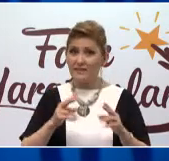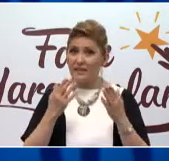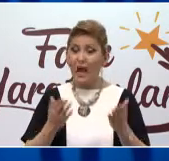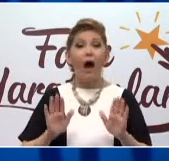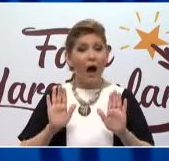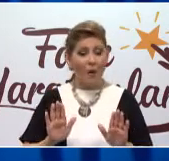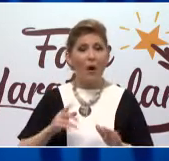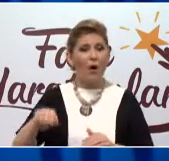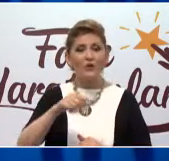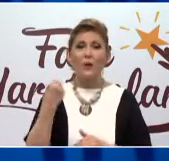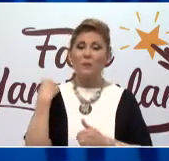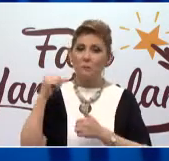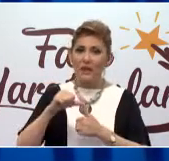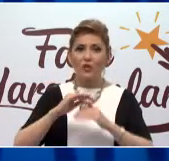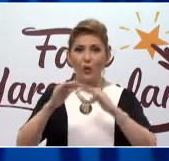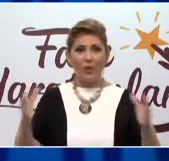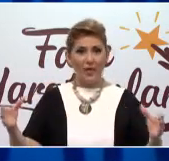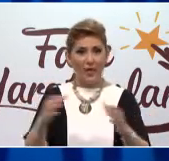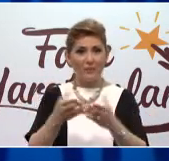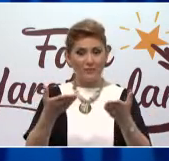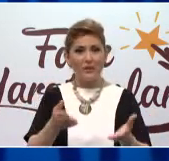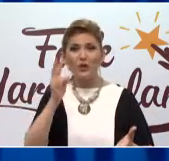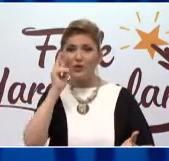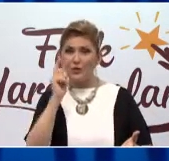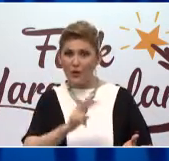Ama onları bir kez de toplu hepsini bir arada görmenizi